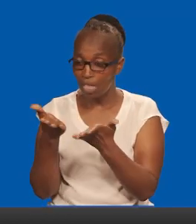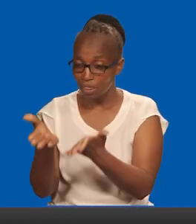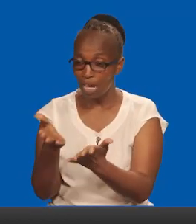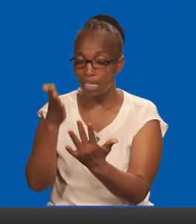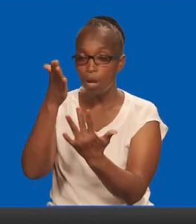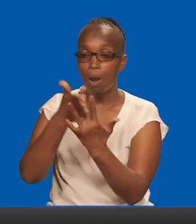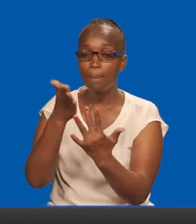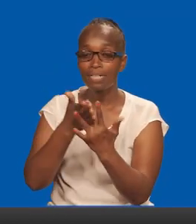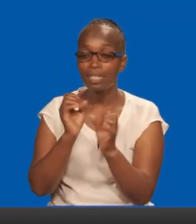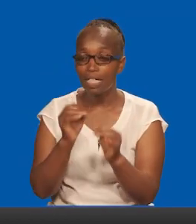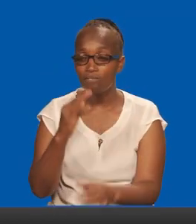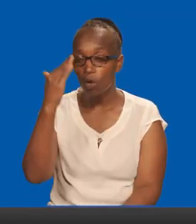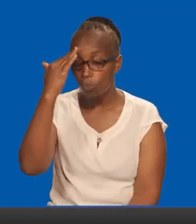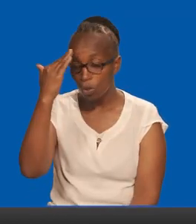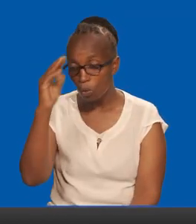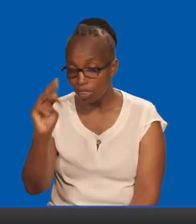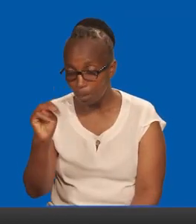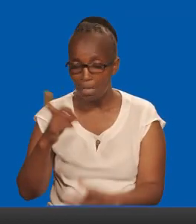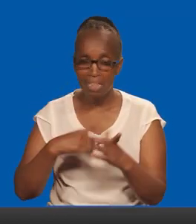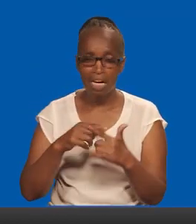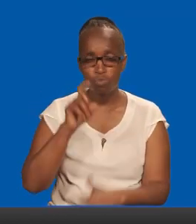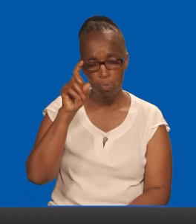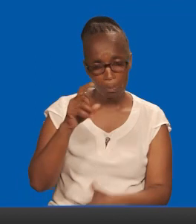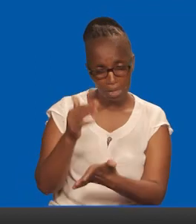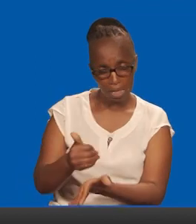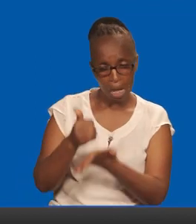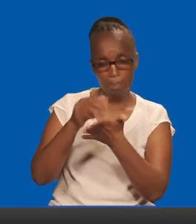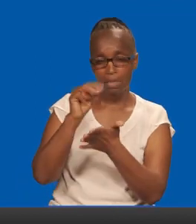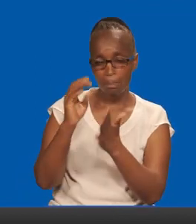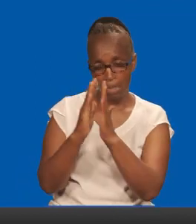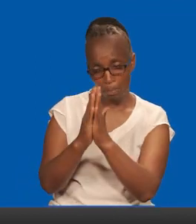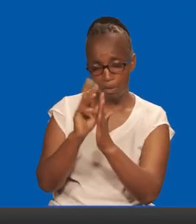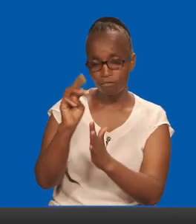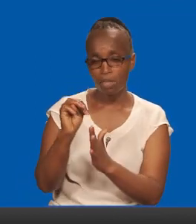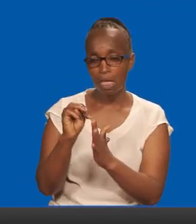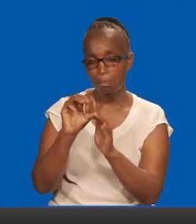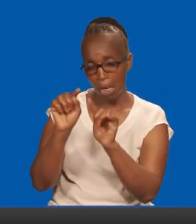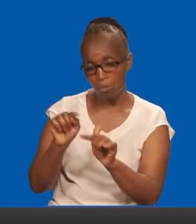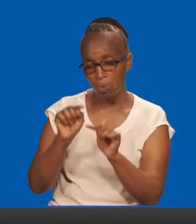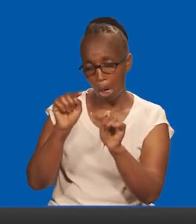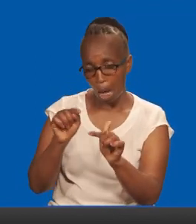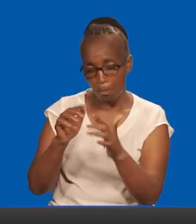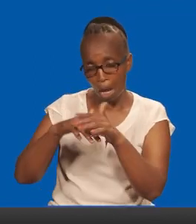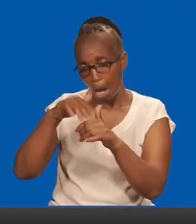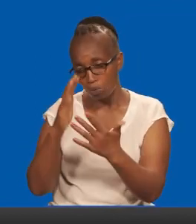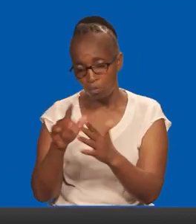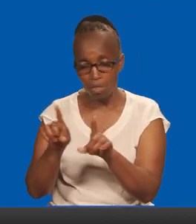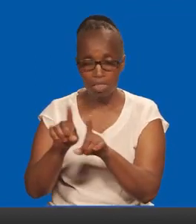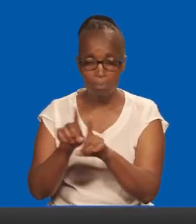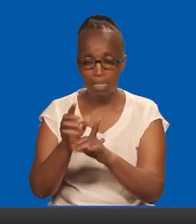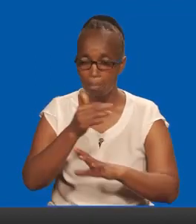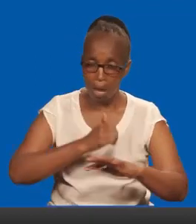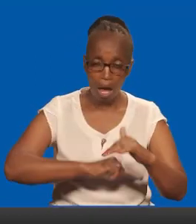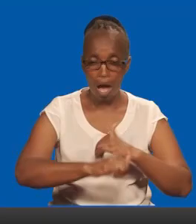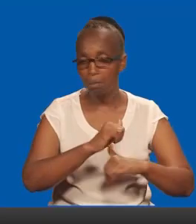midist tukiwatambua tuwaombee Na wasasaidie watoke hapo tunaelewana